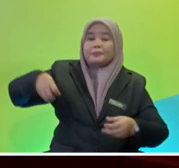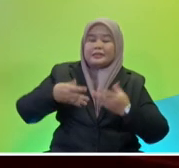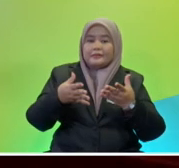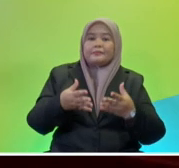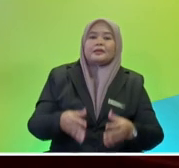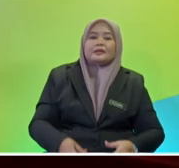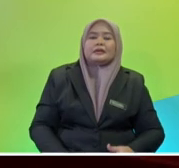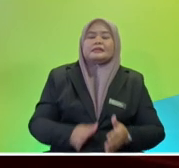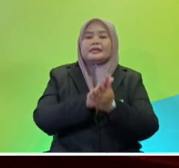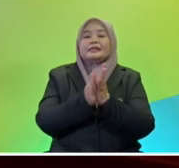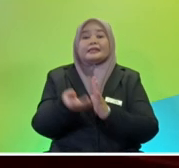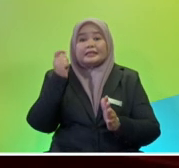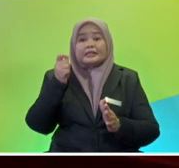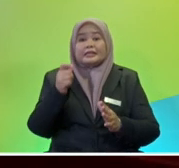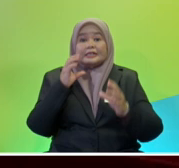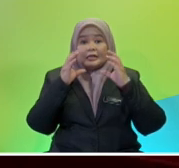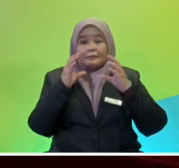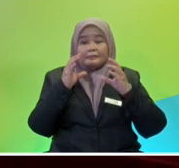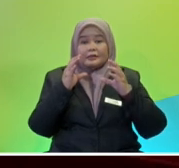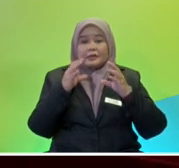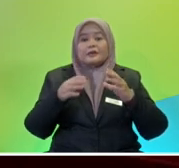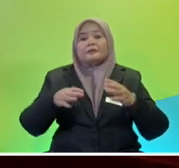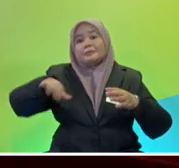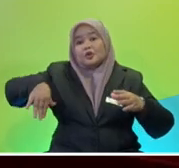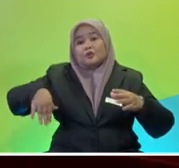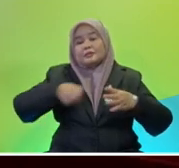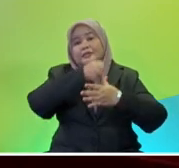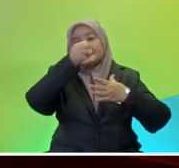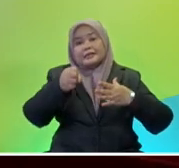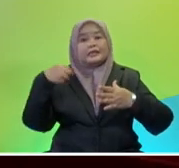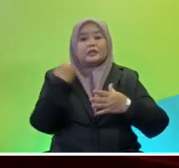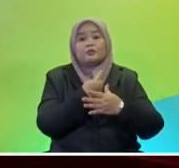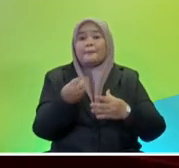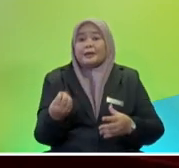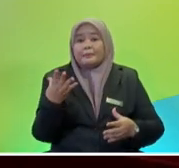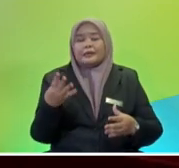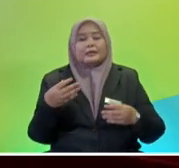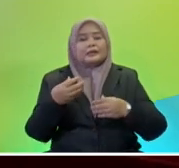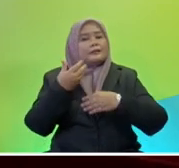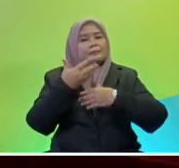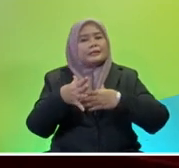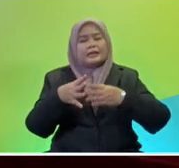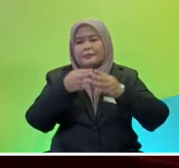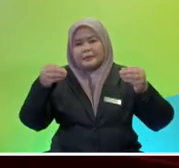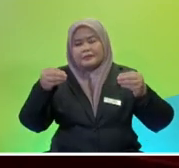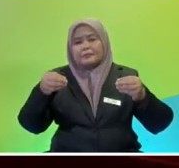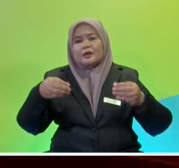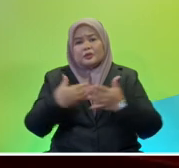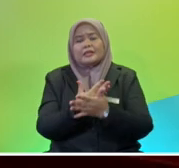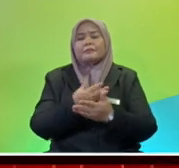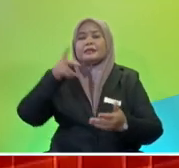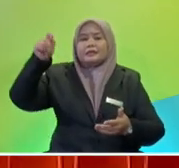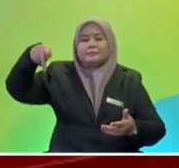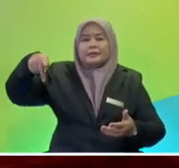jadi tadi kan kita udah cakep belum selesai kita buat perkembangan sudah selesai kita ndak bagi TV macam mana ndak bagi TV